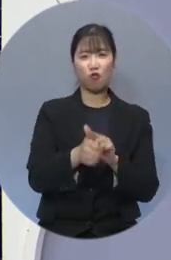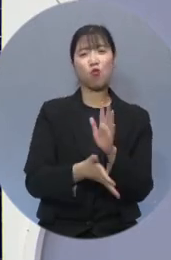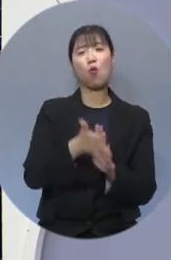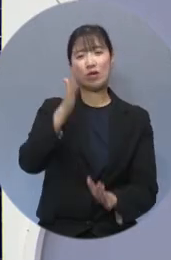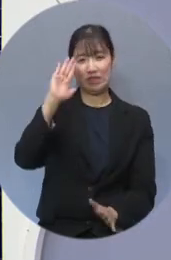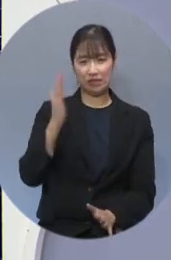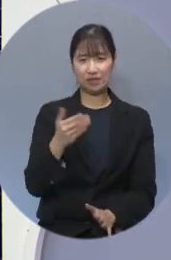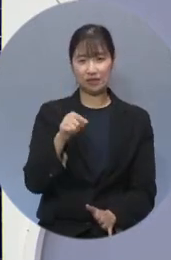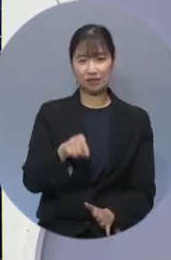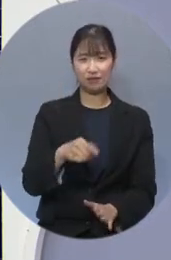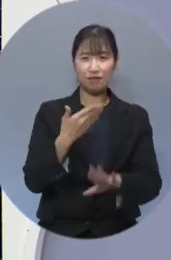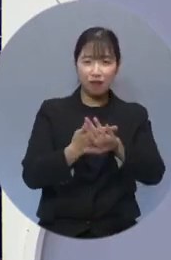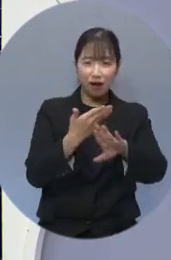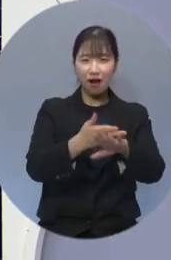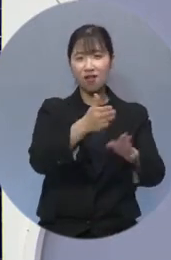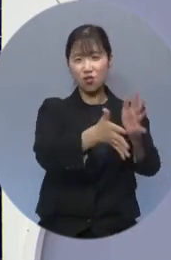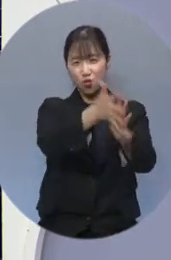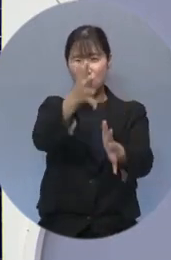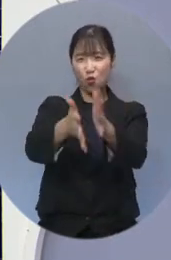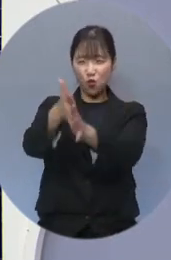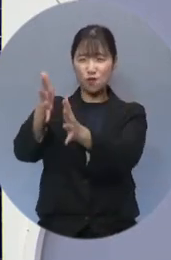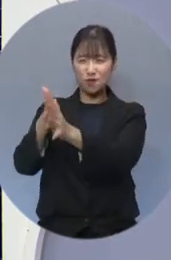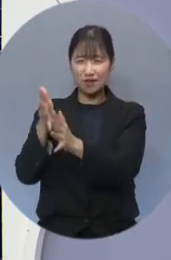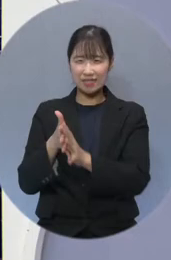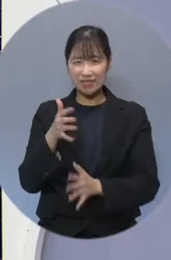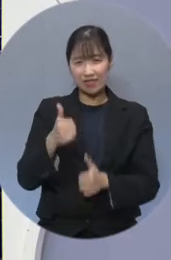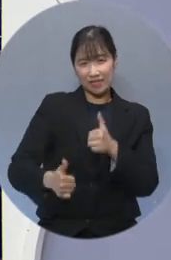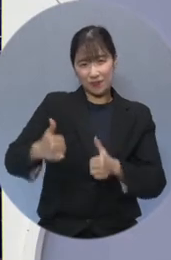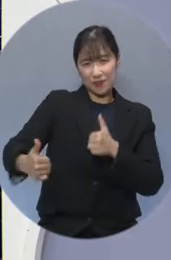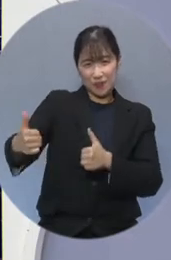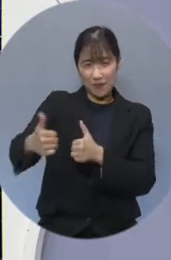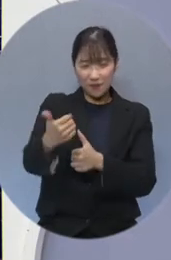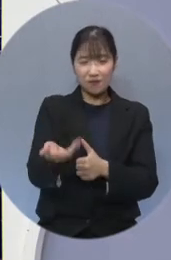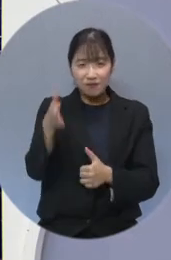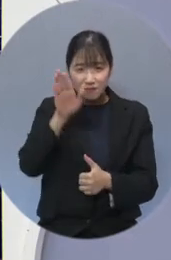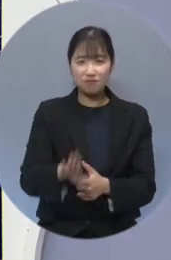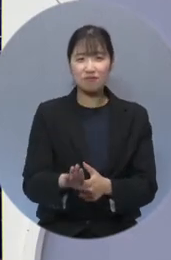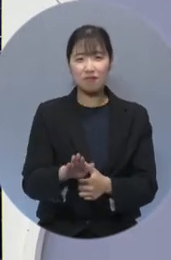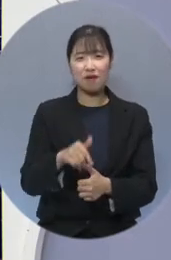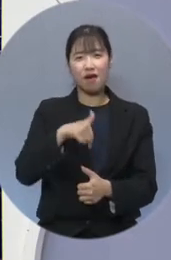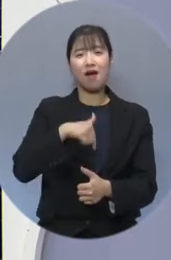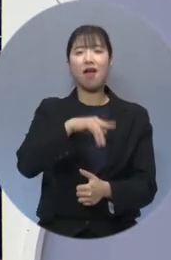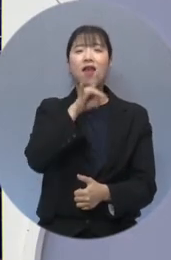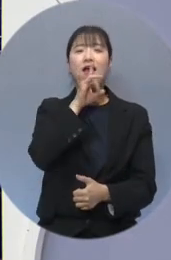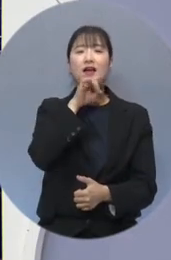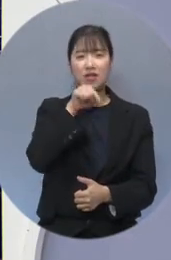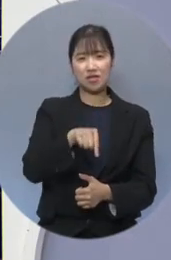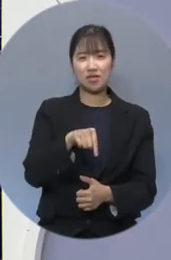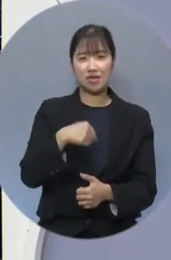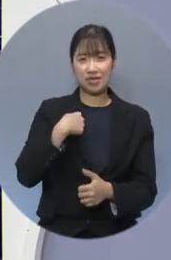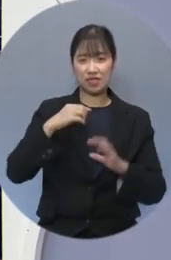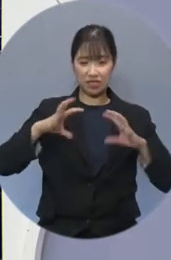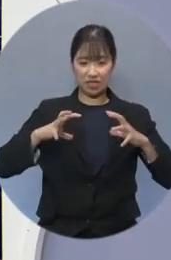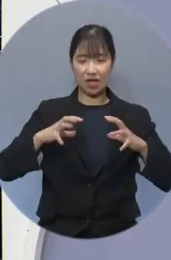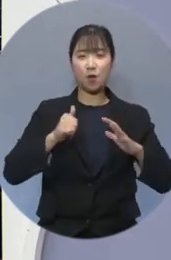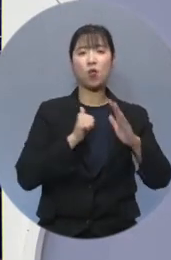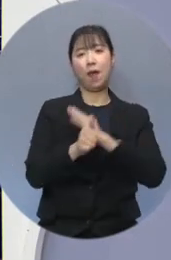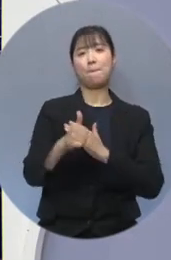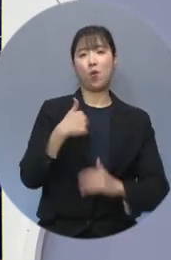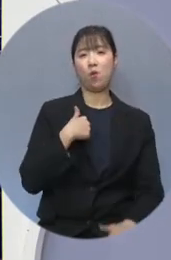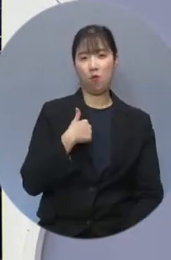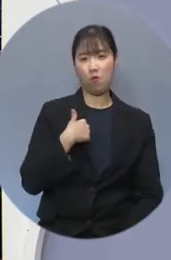광역 도시들을 다 하고 경합을 해서 우리 강릉시가 소위 국내 후보